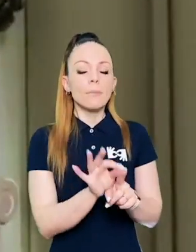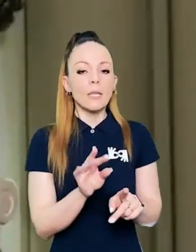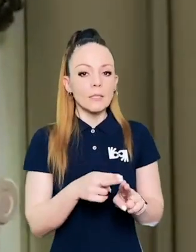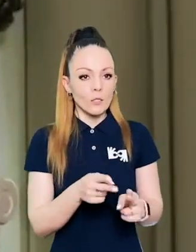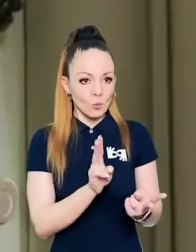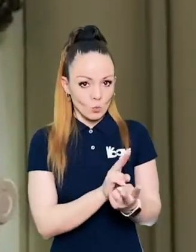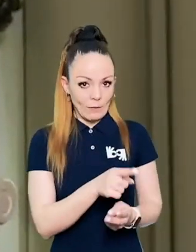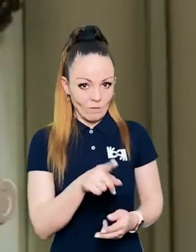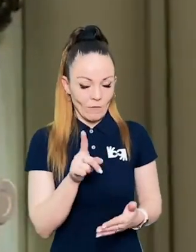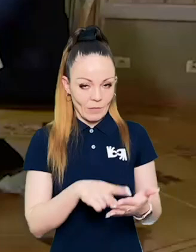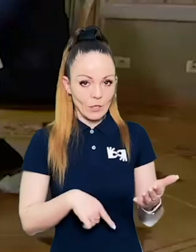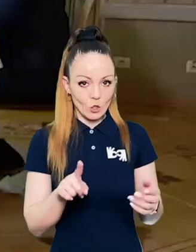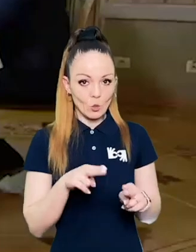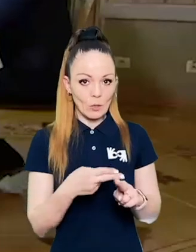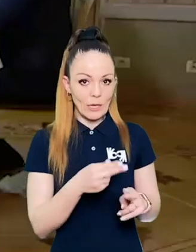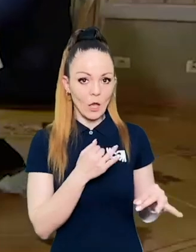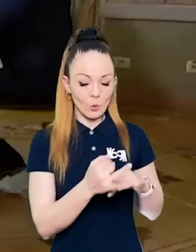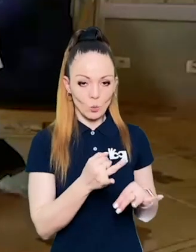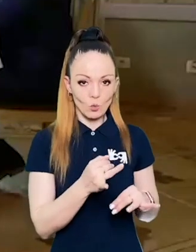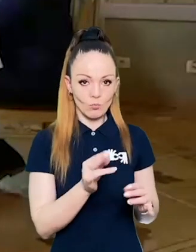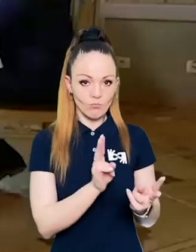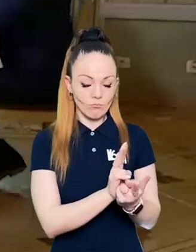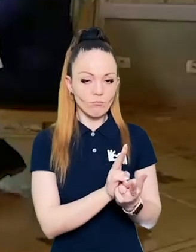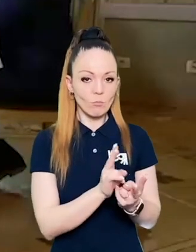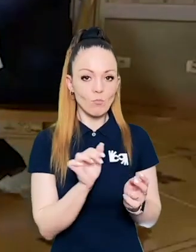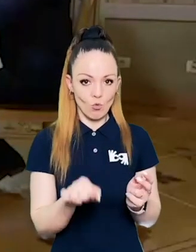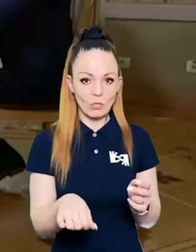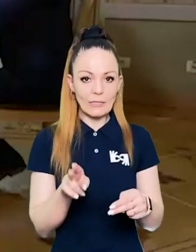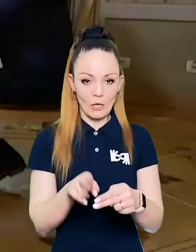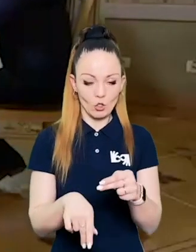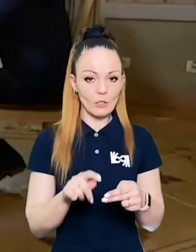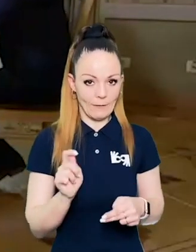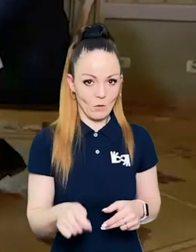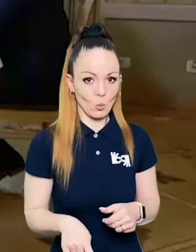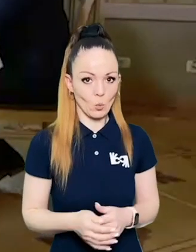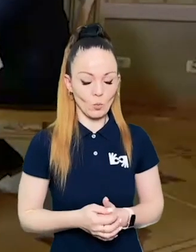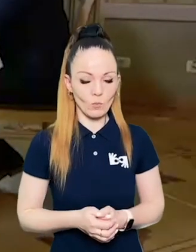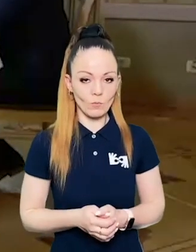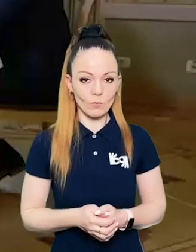Яка мета цієї зустрічі? Ви вірите, що ця зустріч може закінчити війну?